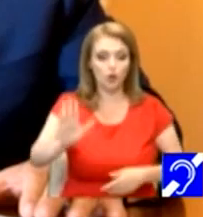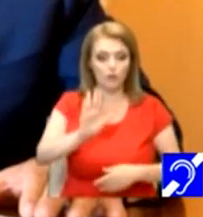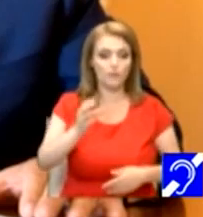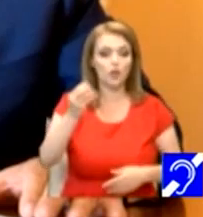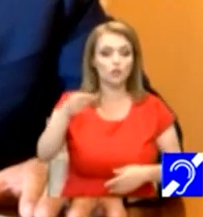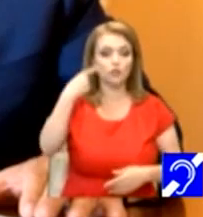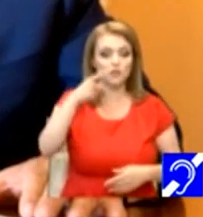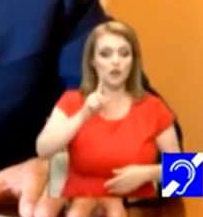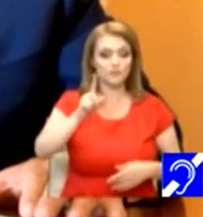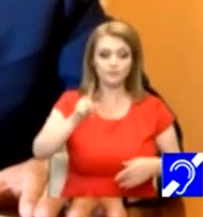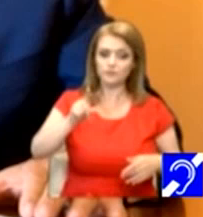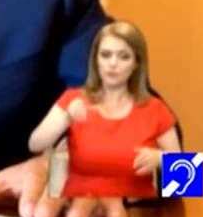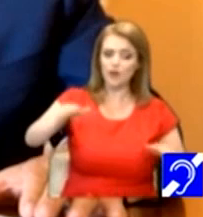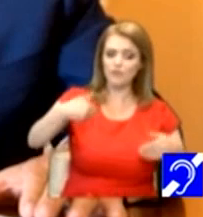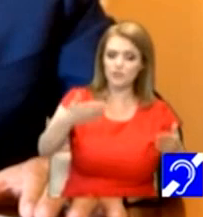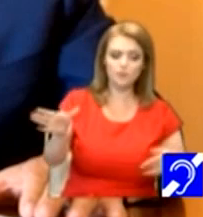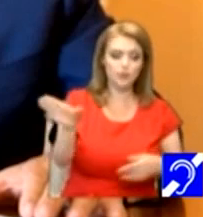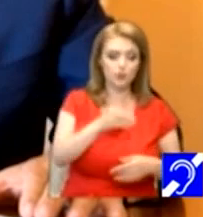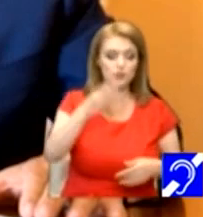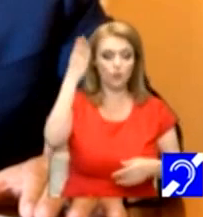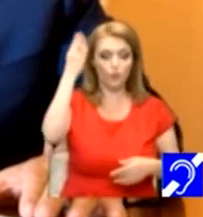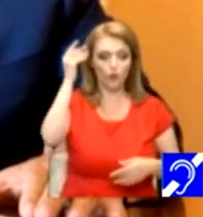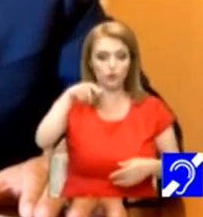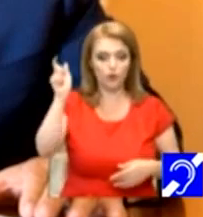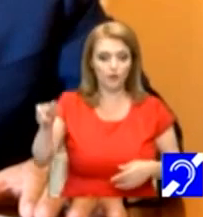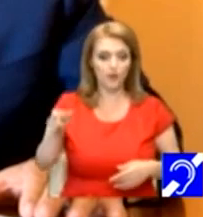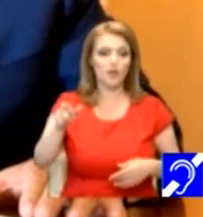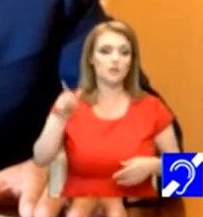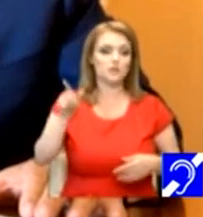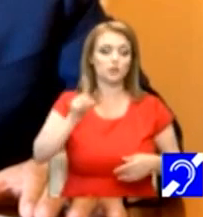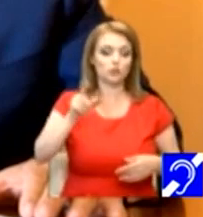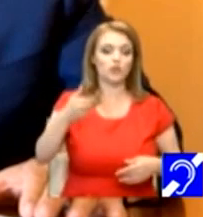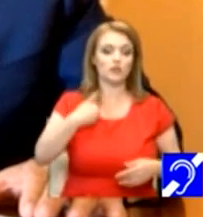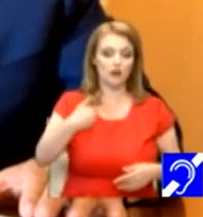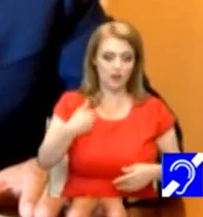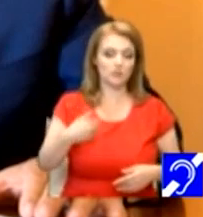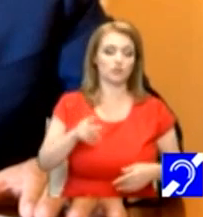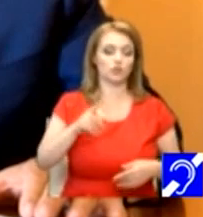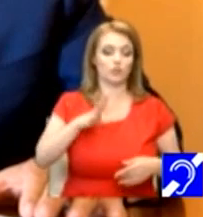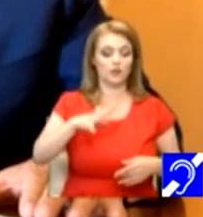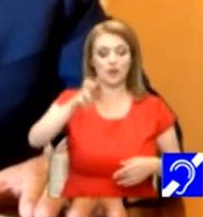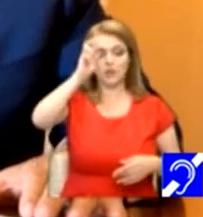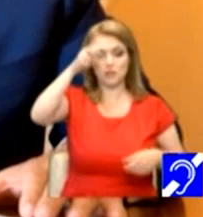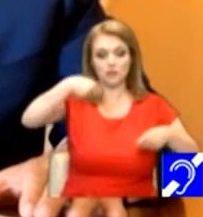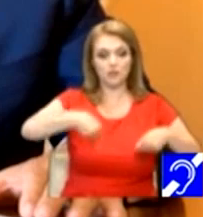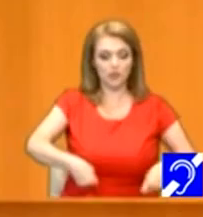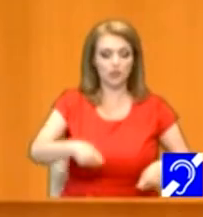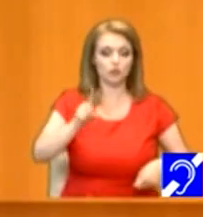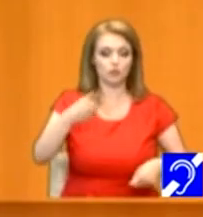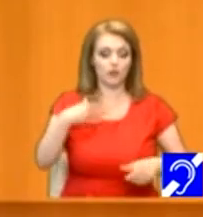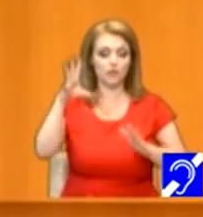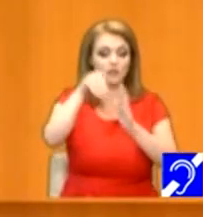Șeful statului român i-a felicitat pe cetățenii Republicii Moldova pentru opțiunea clară pentru reforme, stat de drept și integrare